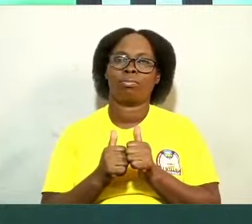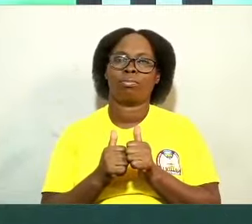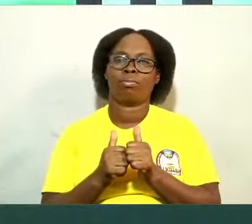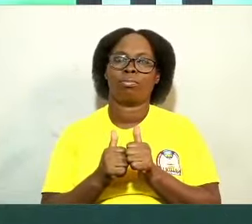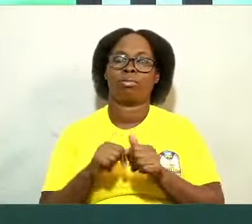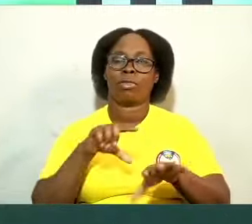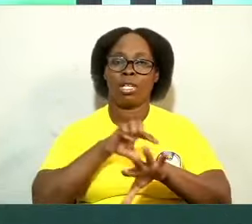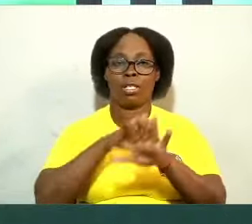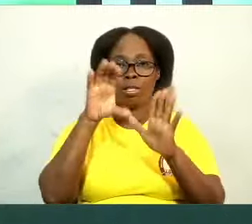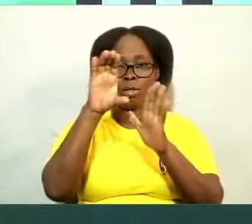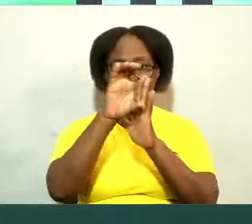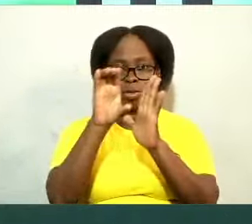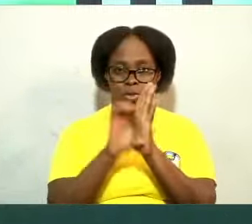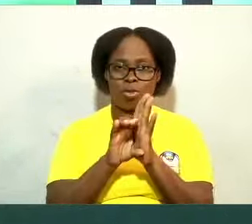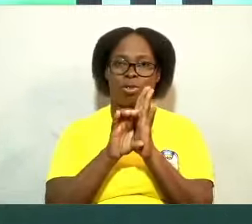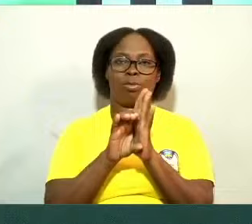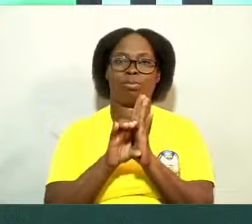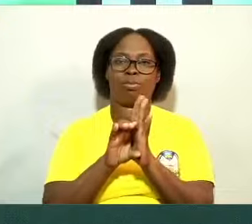katiba